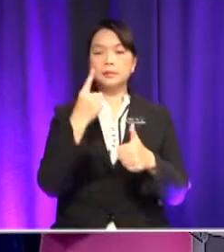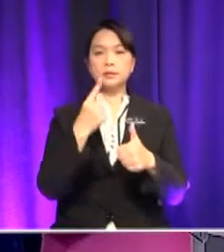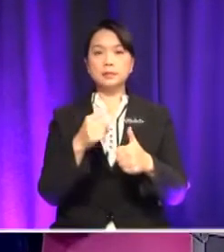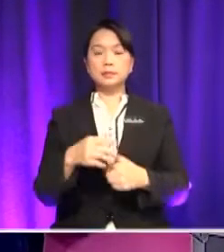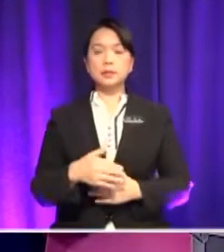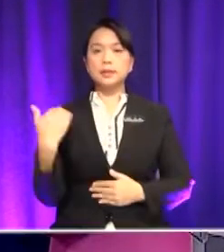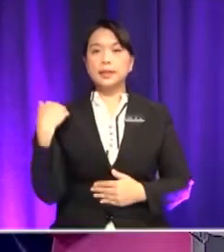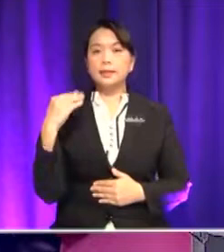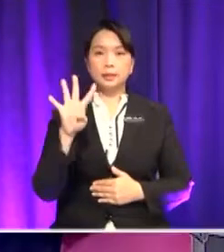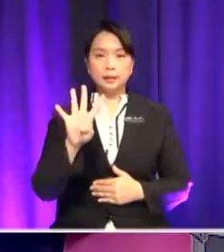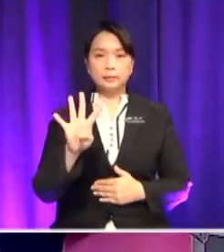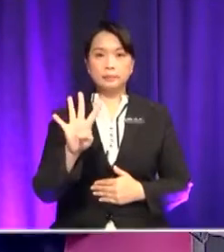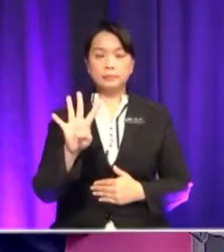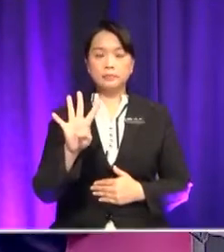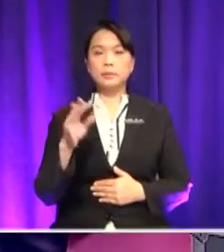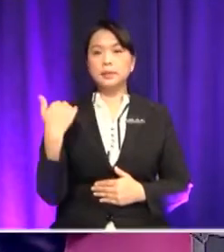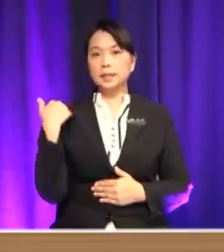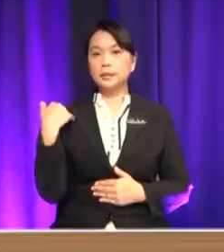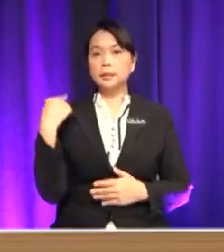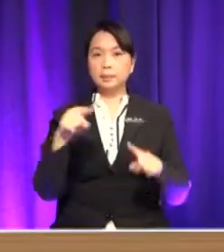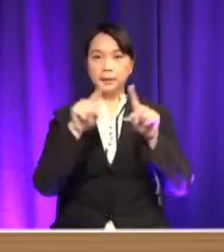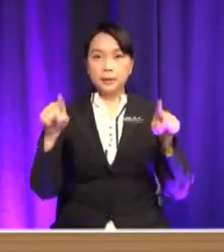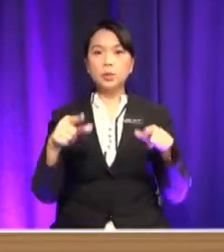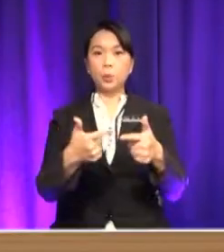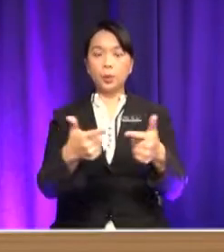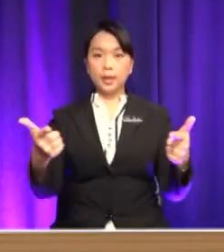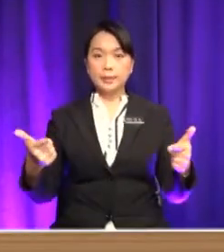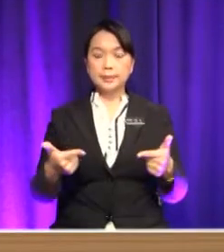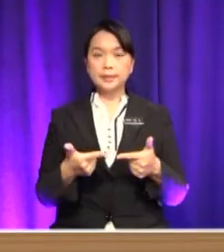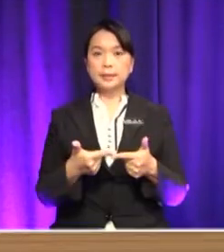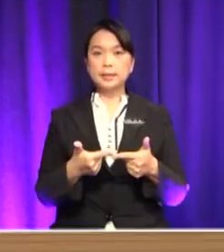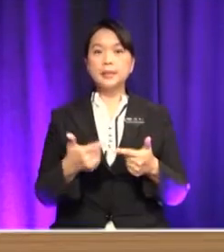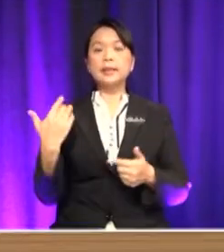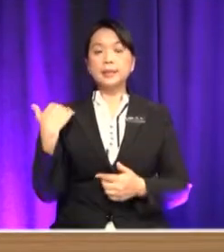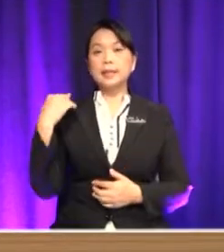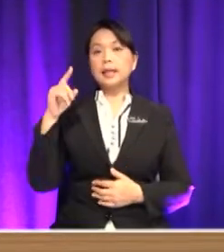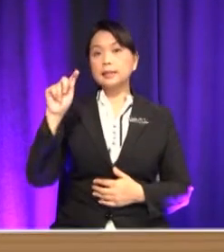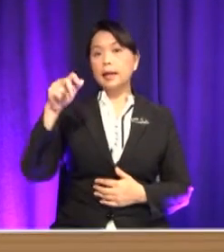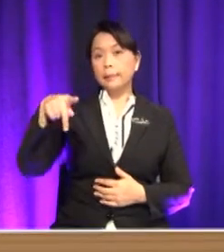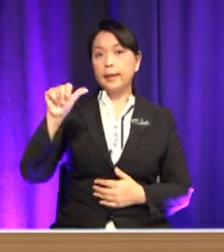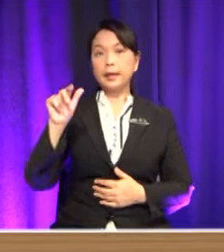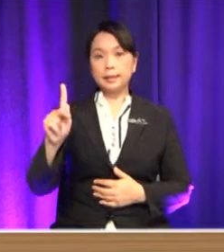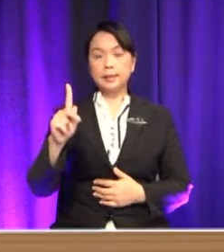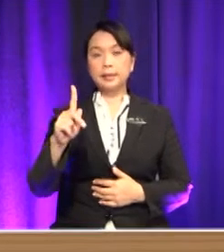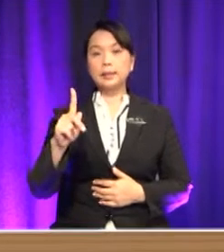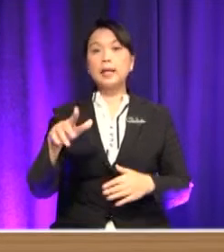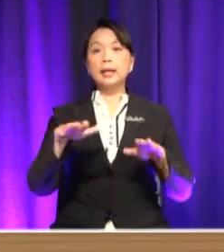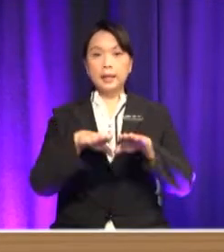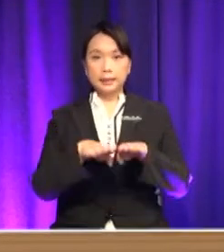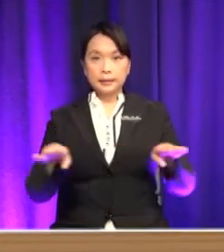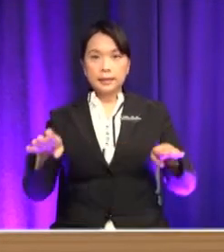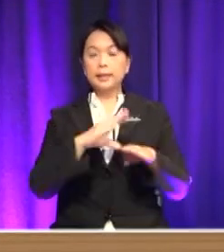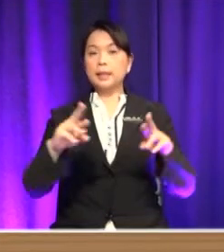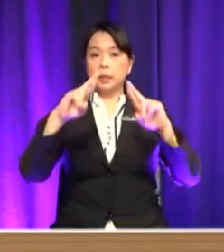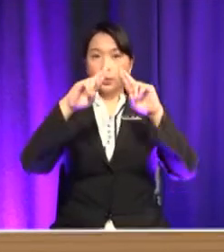daripada 4 iaitu pelan lokasi, pelan tapak, pelan lantai dan pelan bumbung.